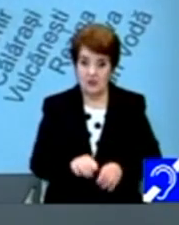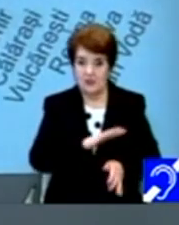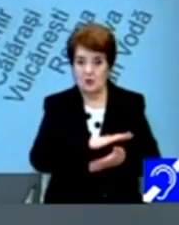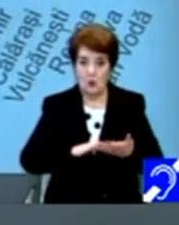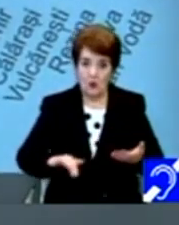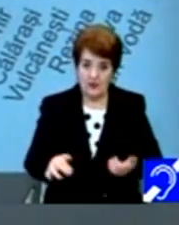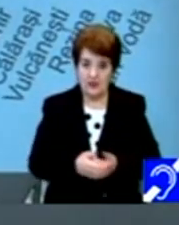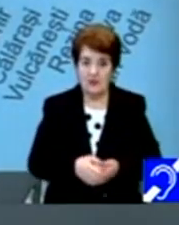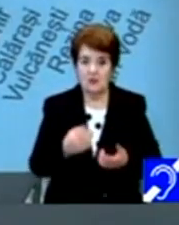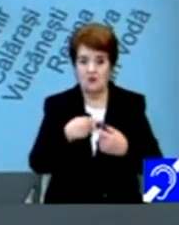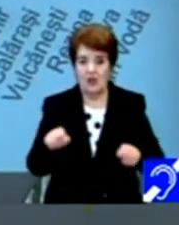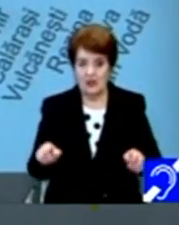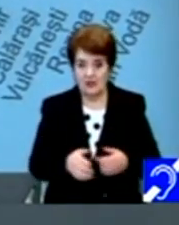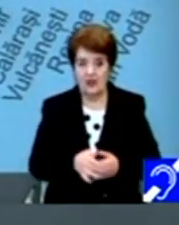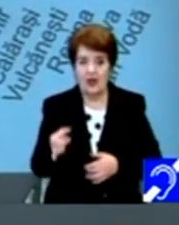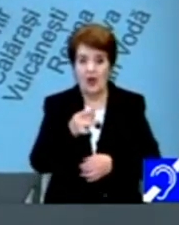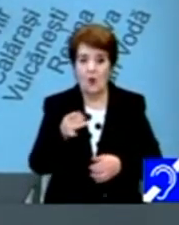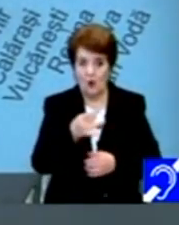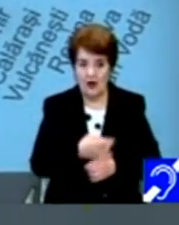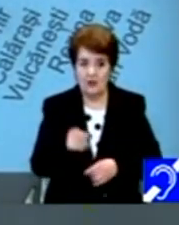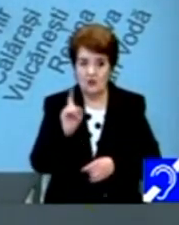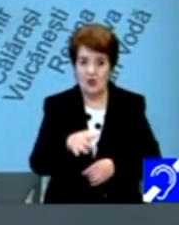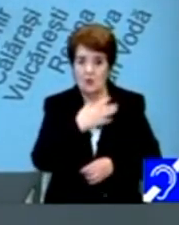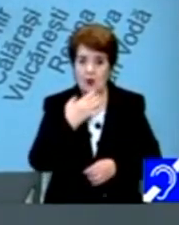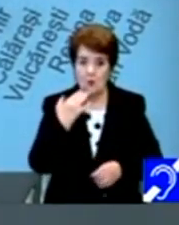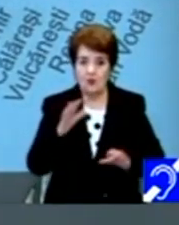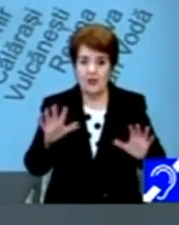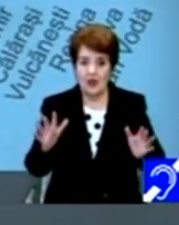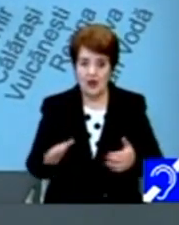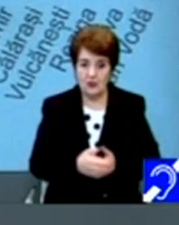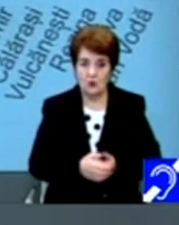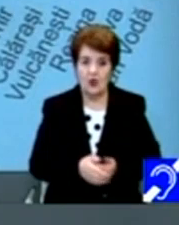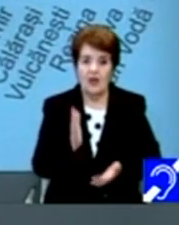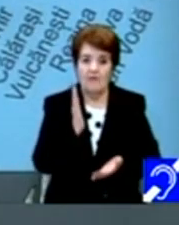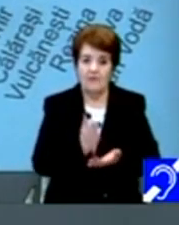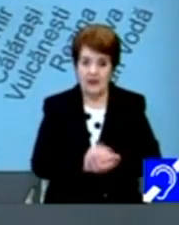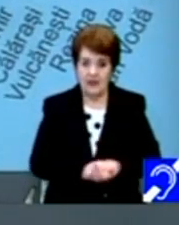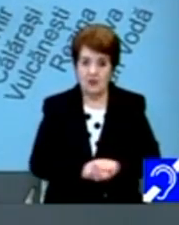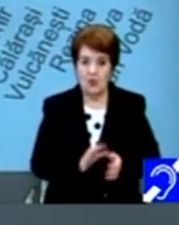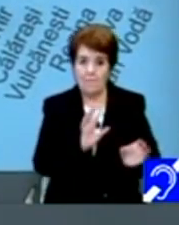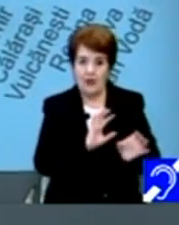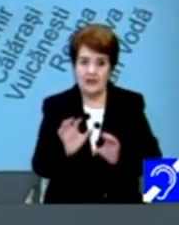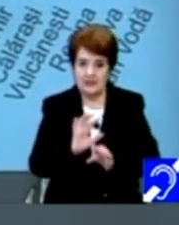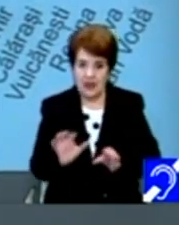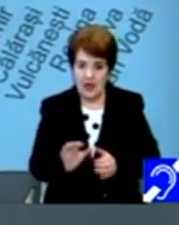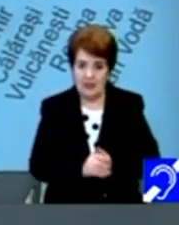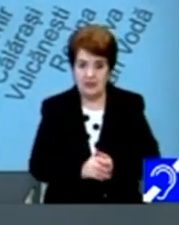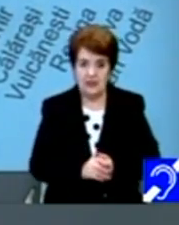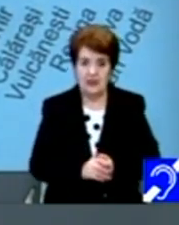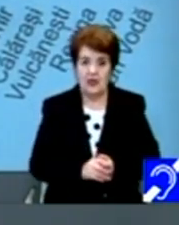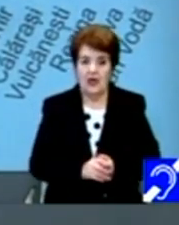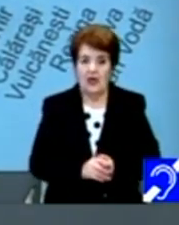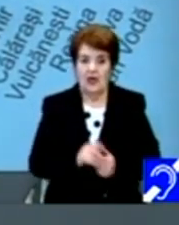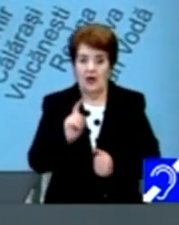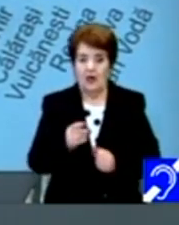continuă și cu celelalte raioane, cele mai multe cazuri fiind păstrat similar ca și